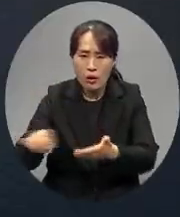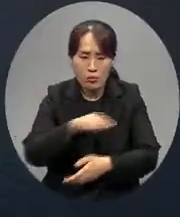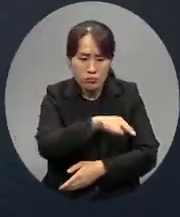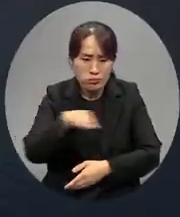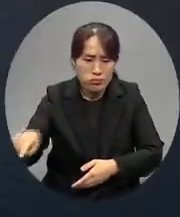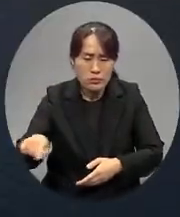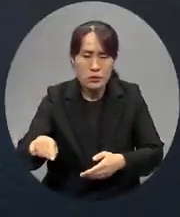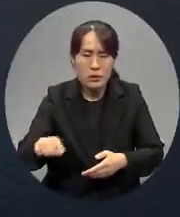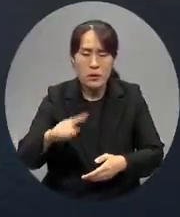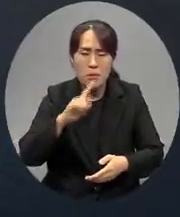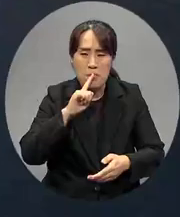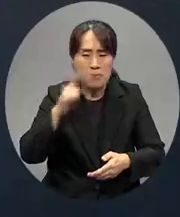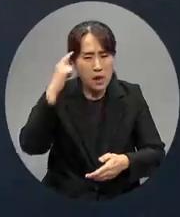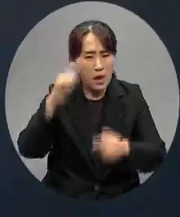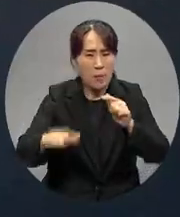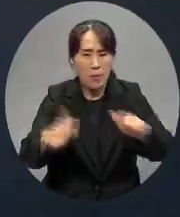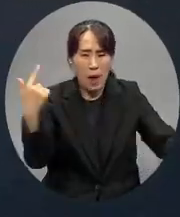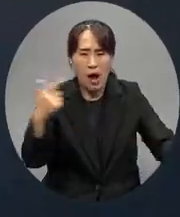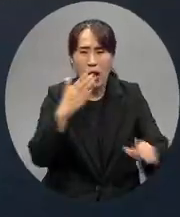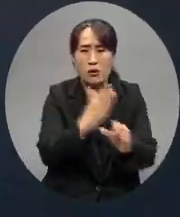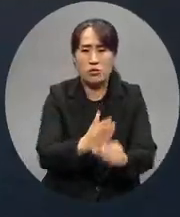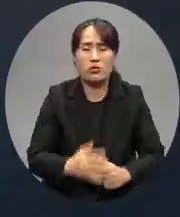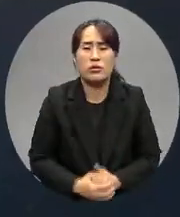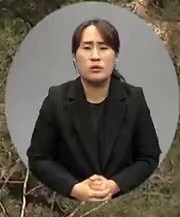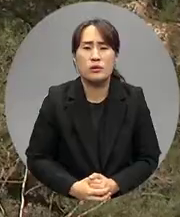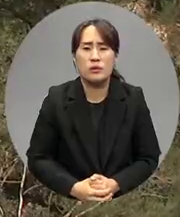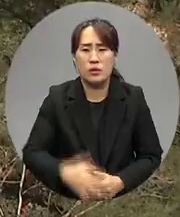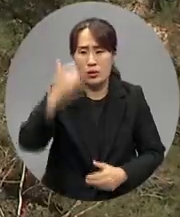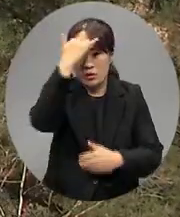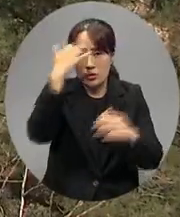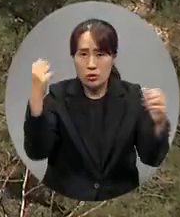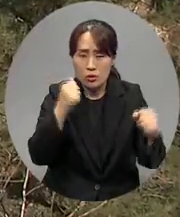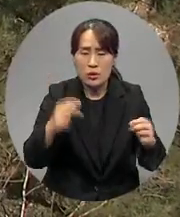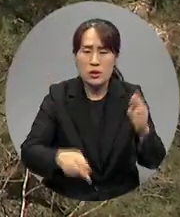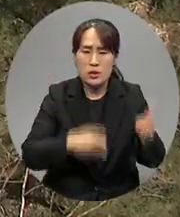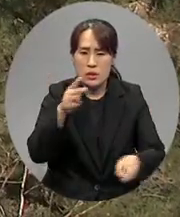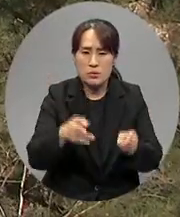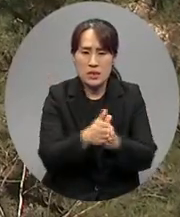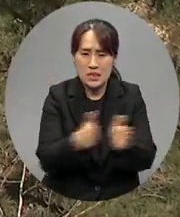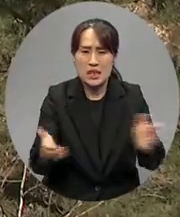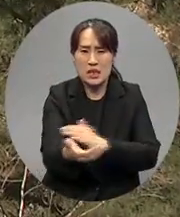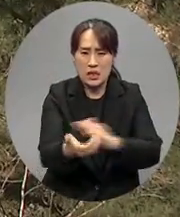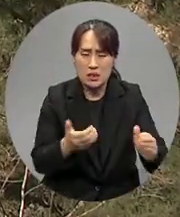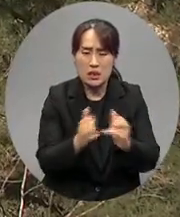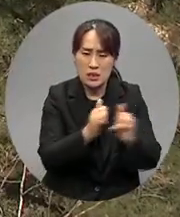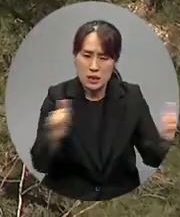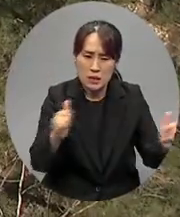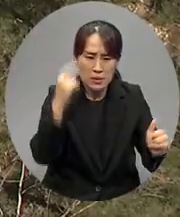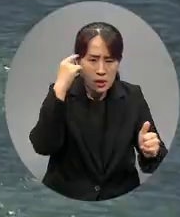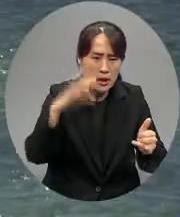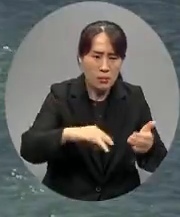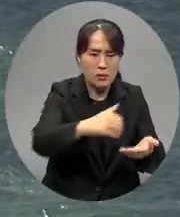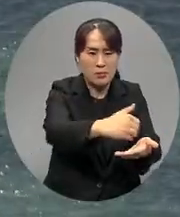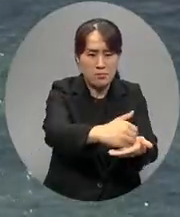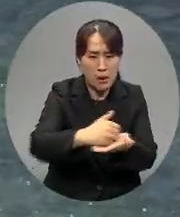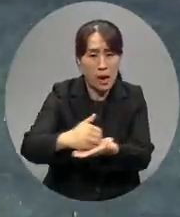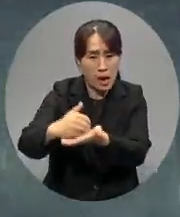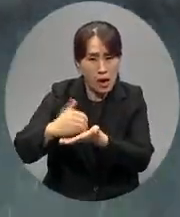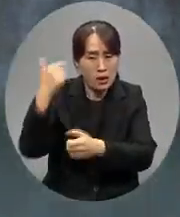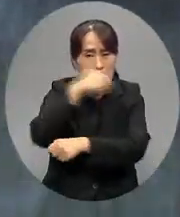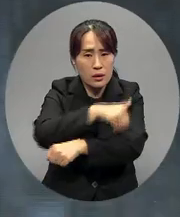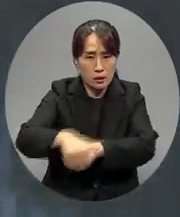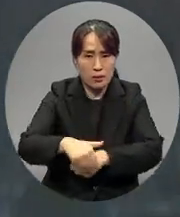두고 주민 의견이 나뉘고 있습니다. 충청북도는 사업 시행에 앞서 주민 의견을 먼저 듣겠다고